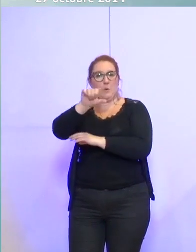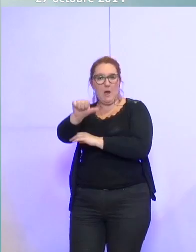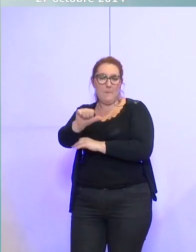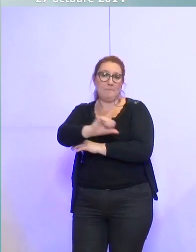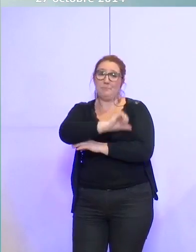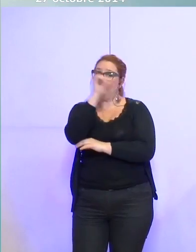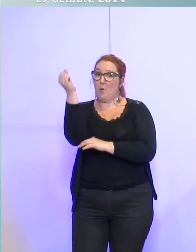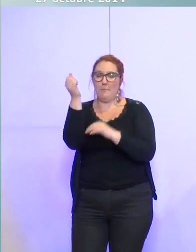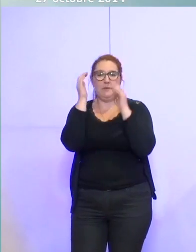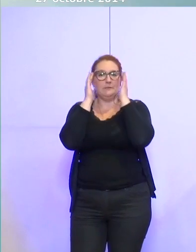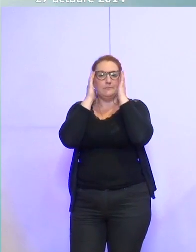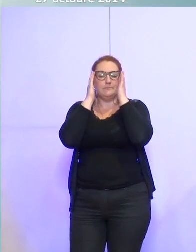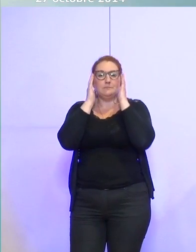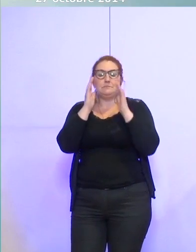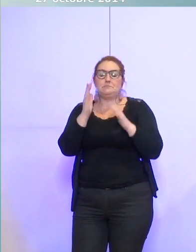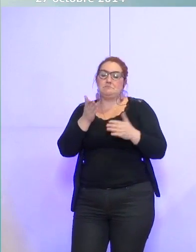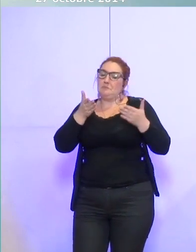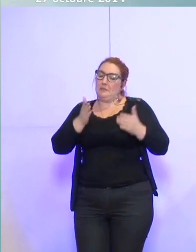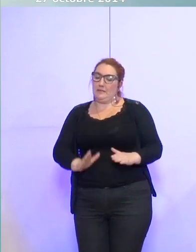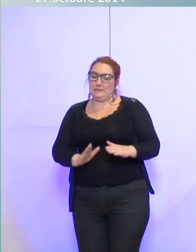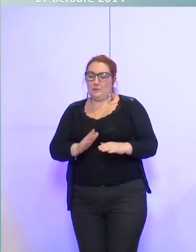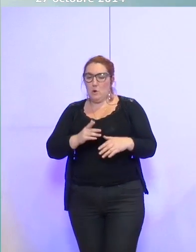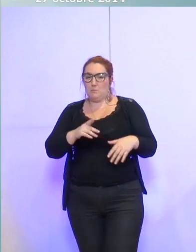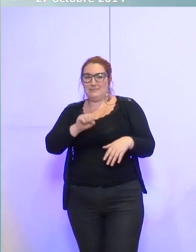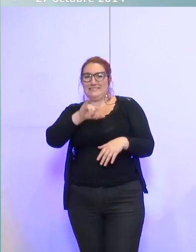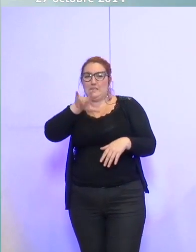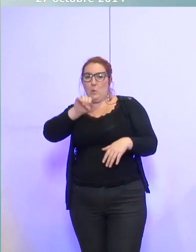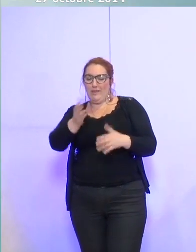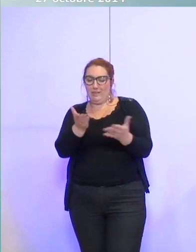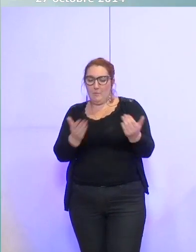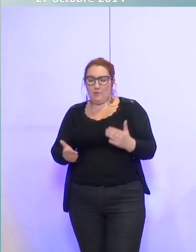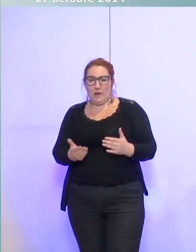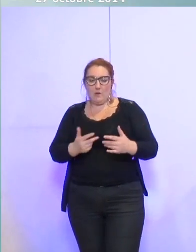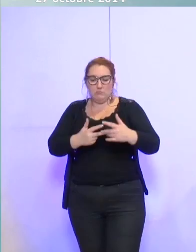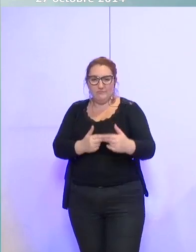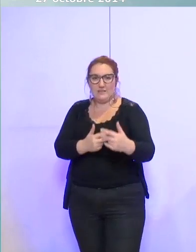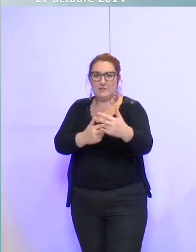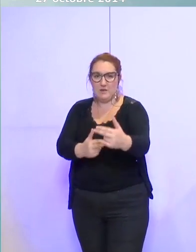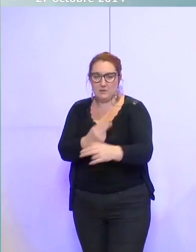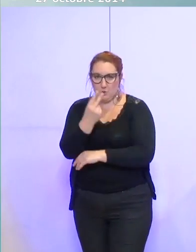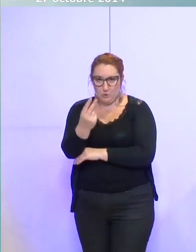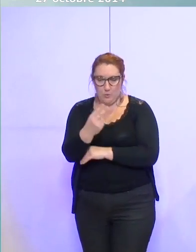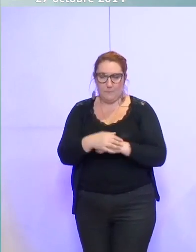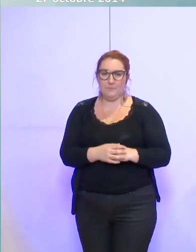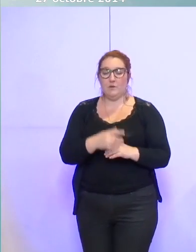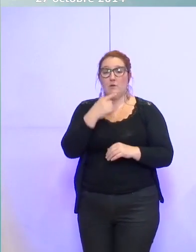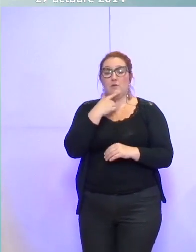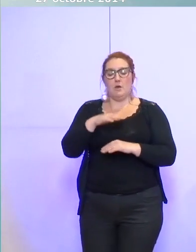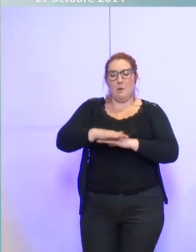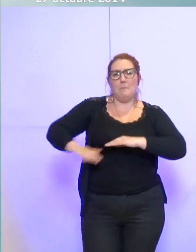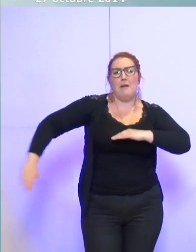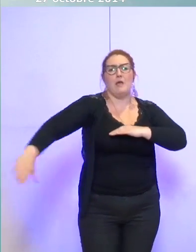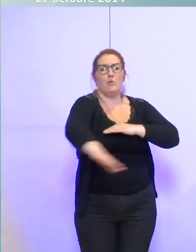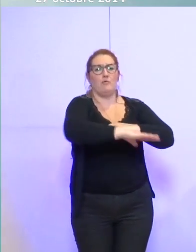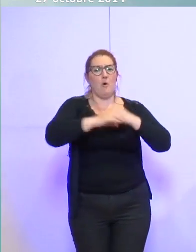procéder à un démantèlement de Siloé en deux phases, laissant finalement la base, la plateforme sur laquelle repose